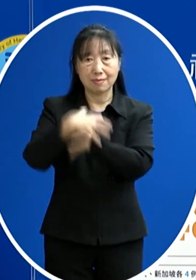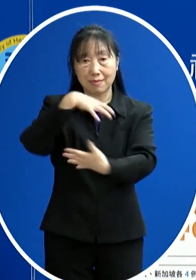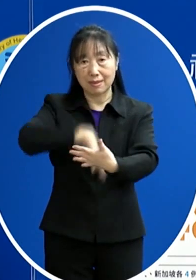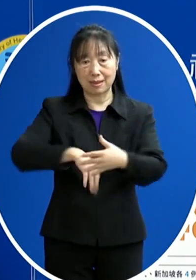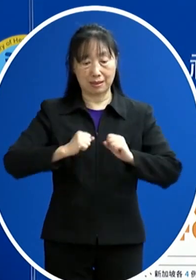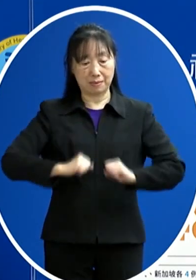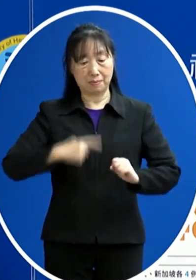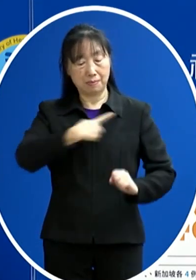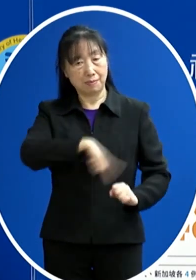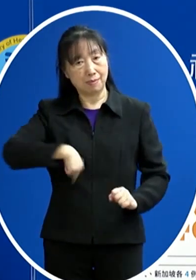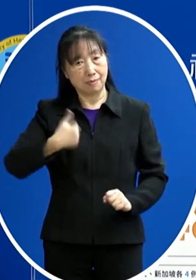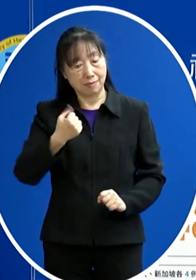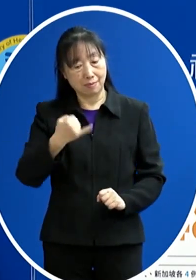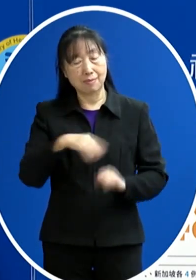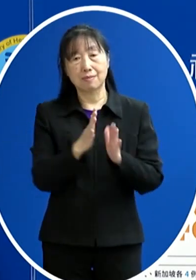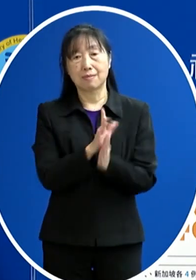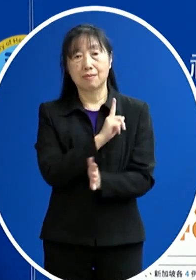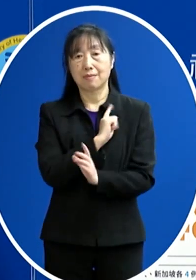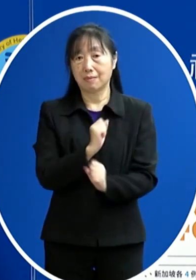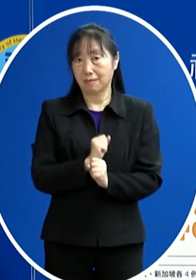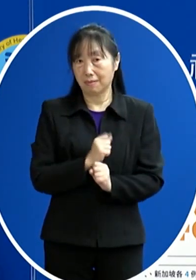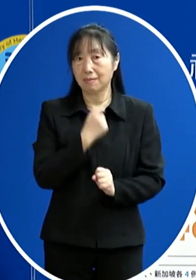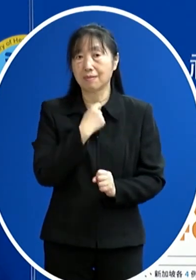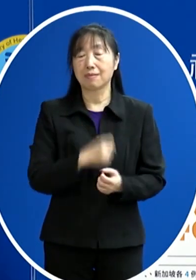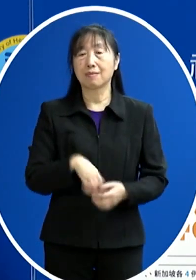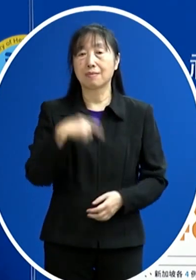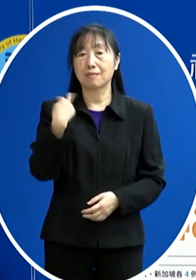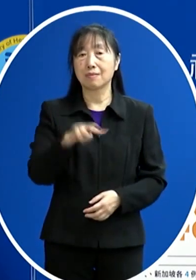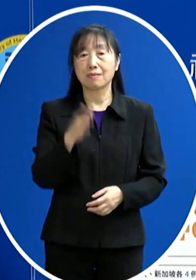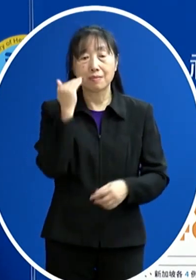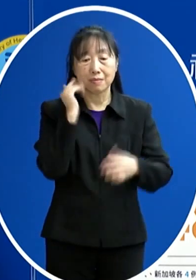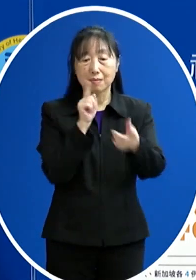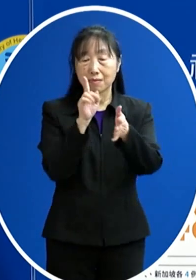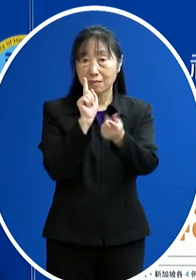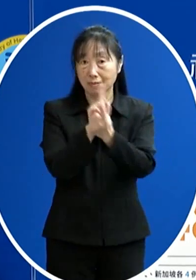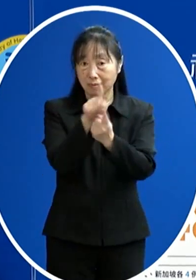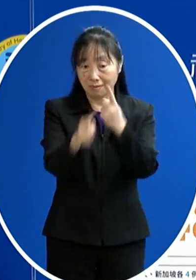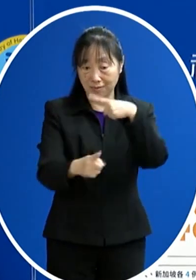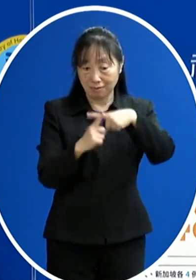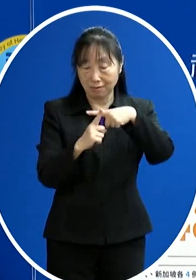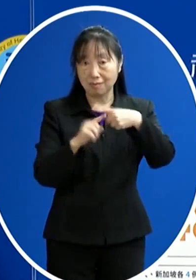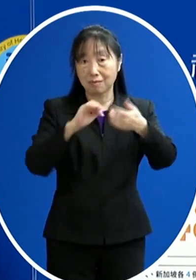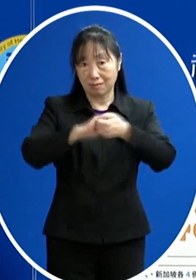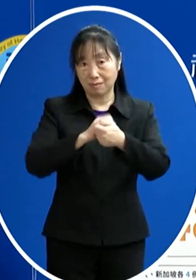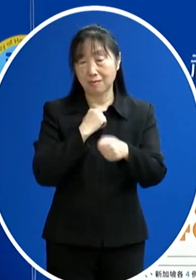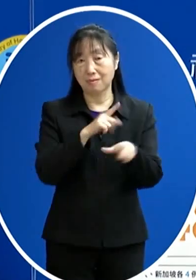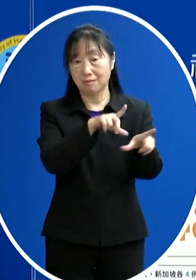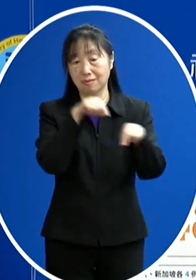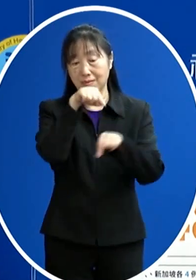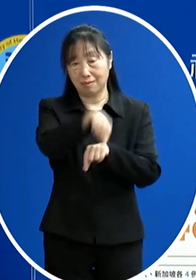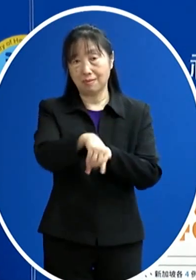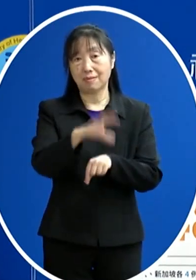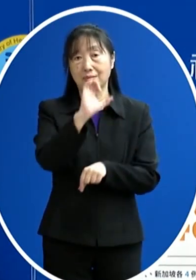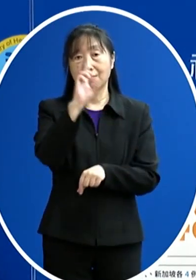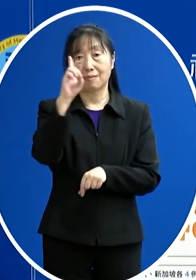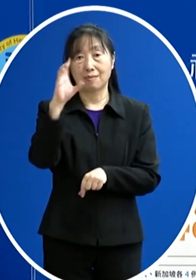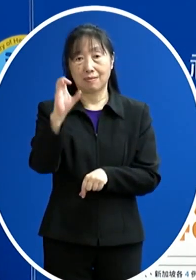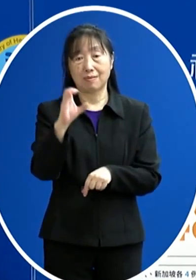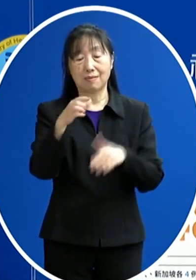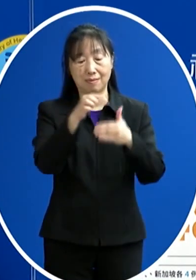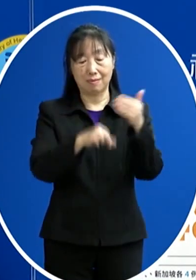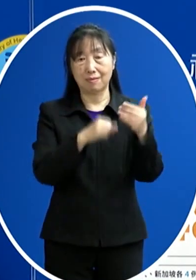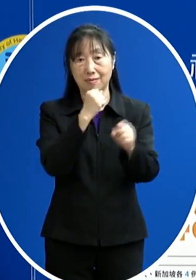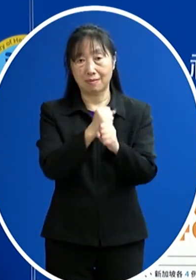的健康管理。然后对确诊事件的话，更要依据我们 CDC 的规定及时来应